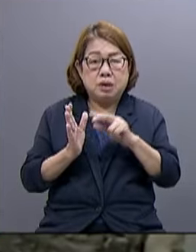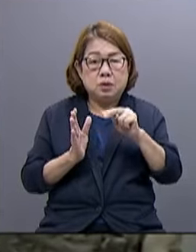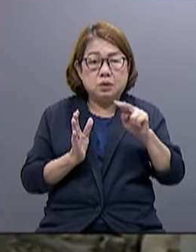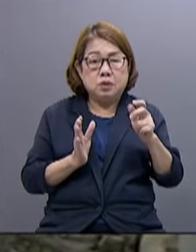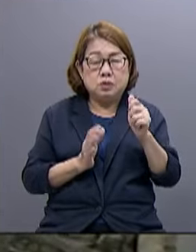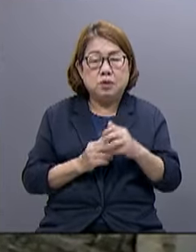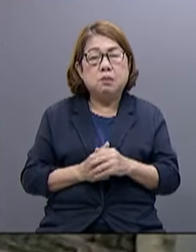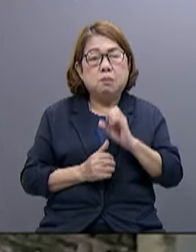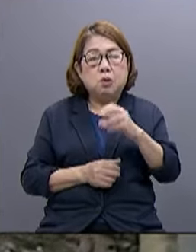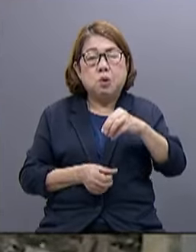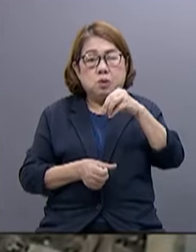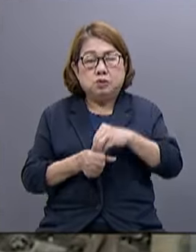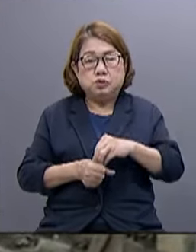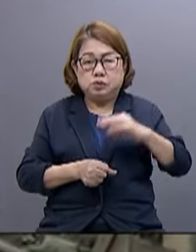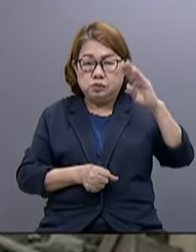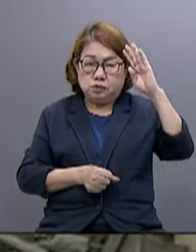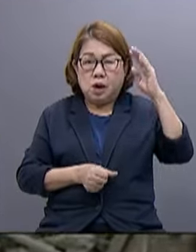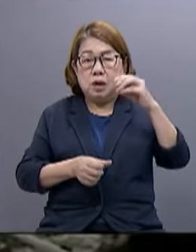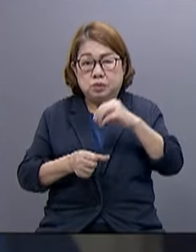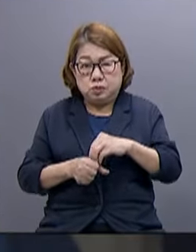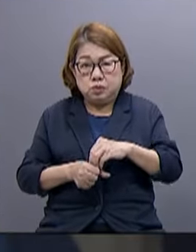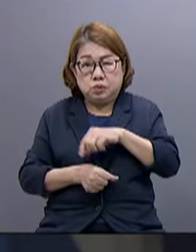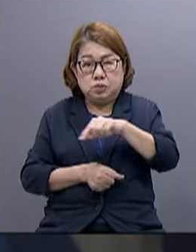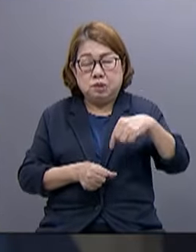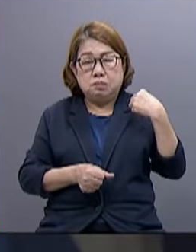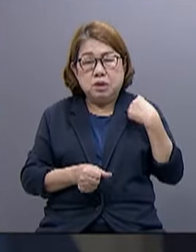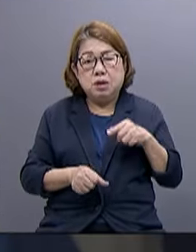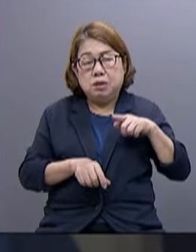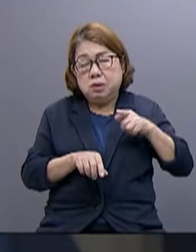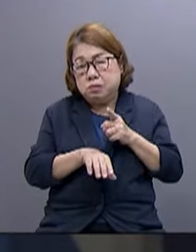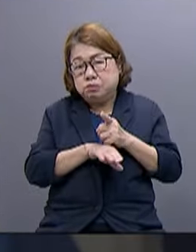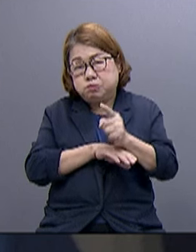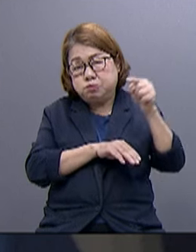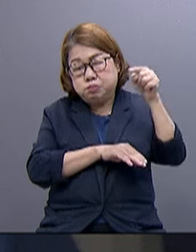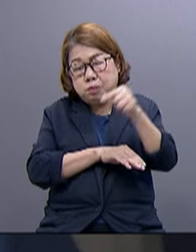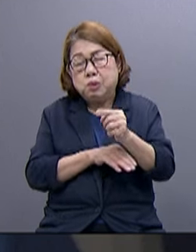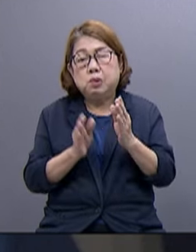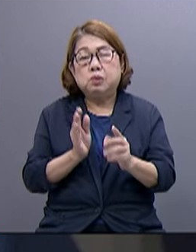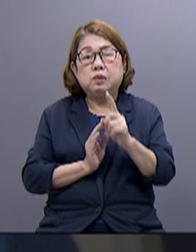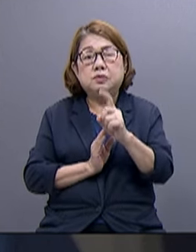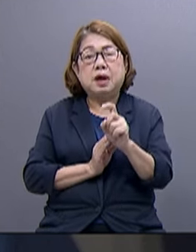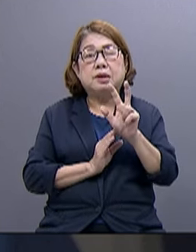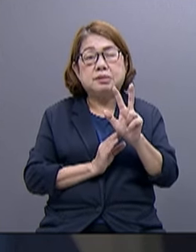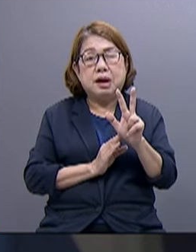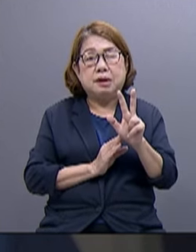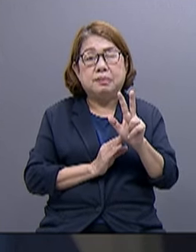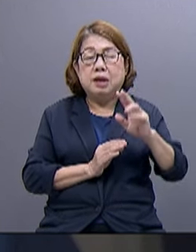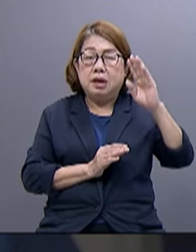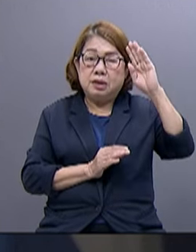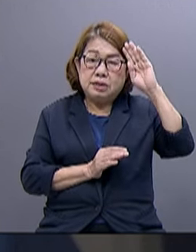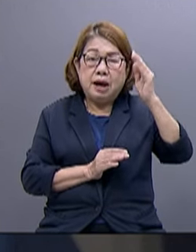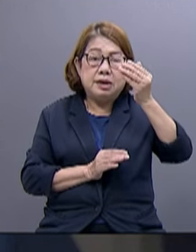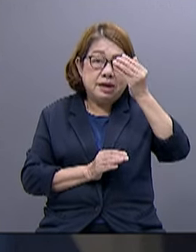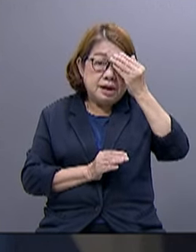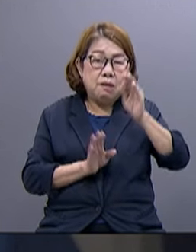นฐานที่มั่นของเฮสบอลลาห์โดยมีรายงานผู้เสียชีวิตอย่างน้อย3คนค่ะโฆษกกองทัพอิสราเอลแถลงในเวล